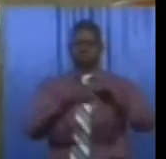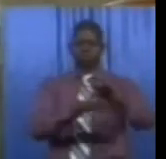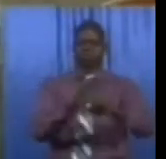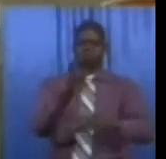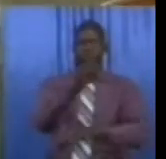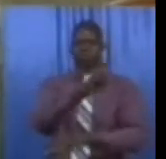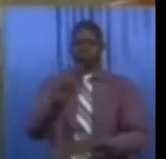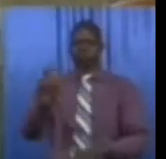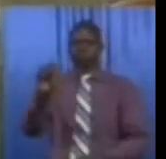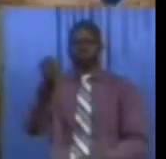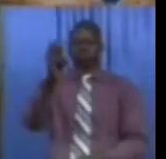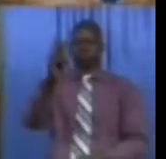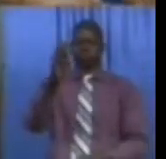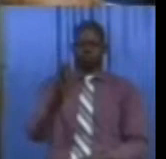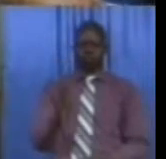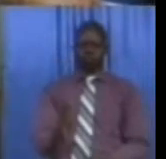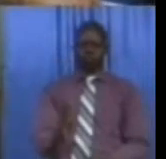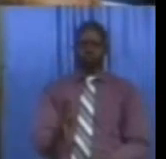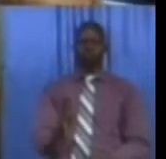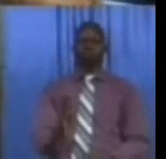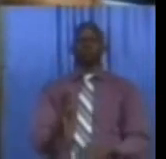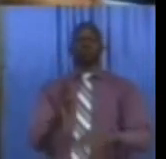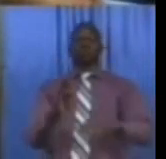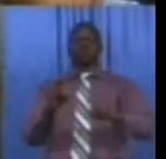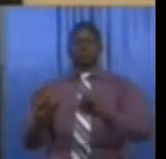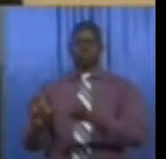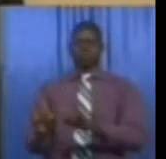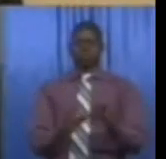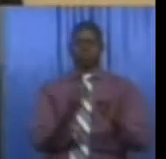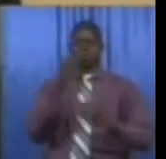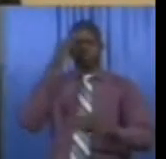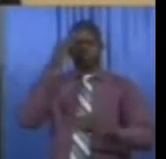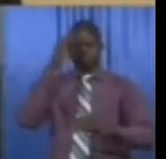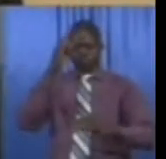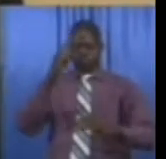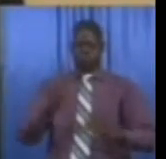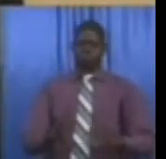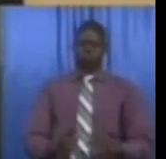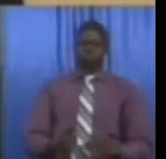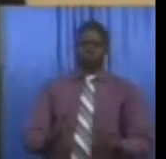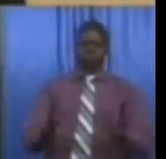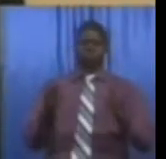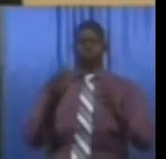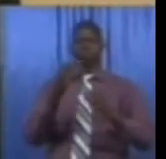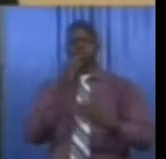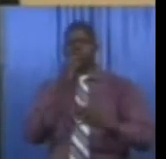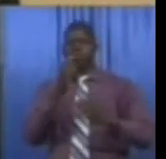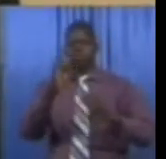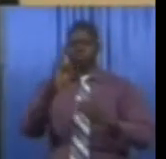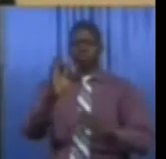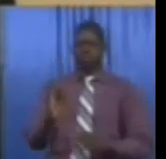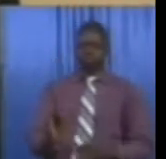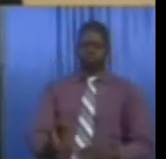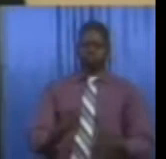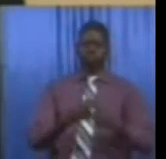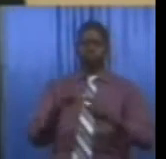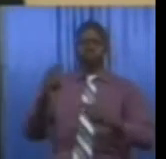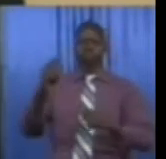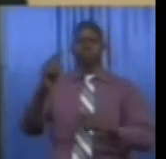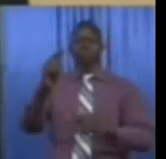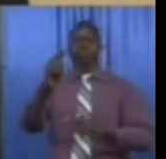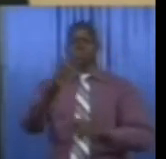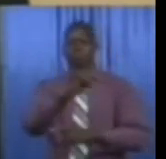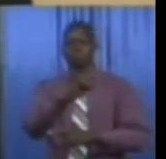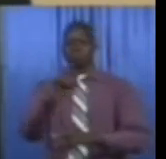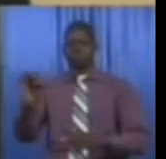210 km. Cette ligne est prévue pour approvisionner le Burkina Faso à hauteur de 800 gigawattheures chaque année sous une